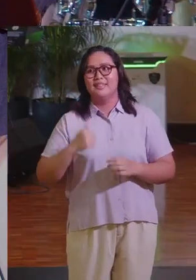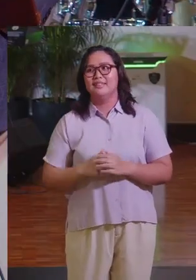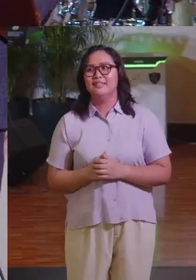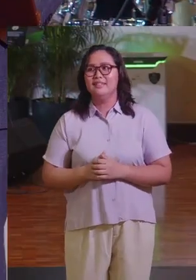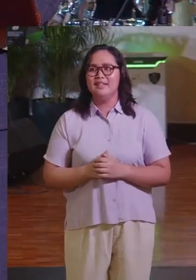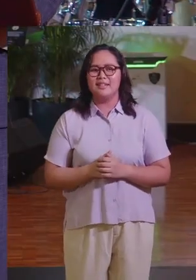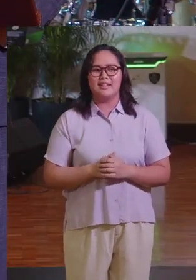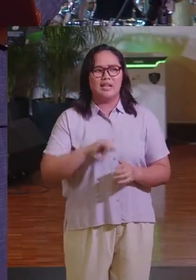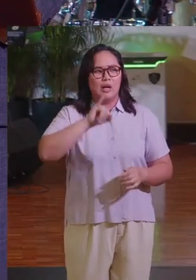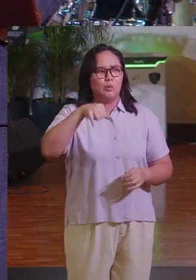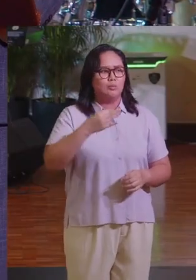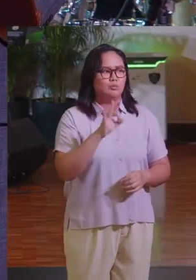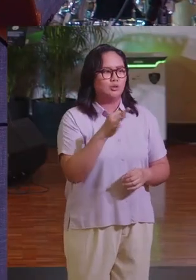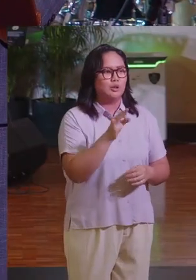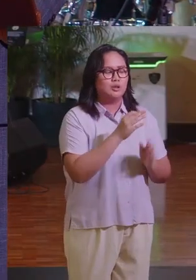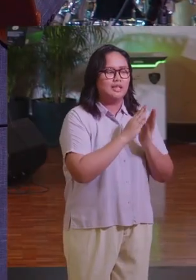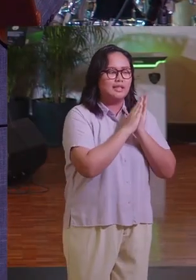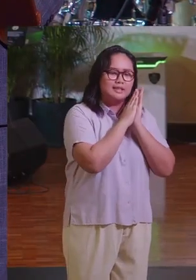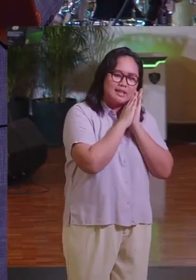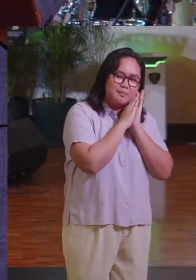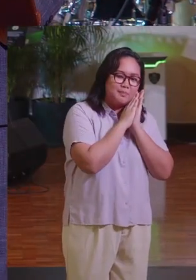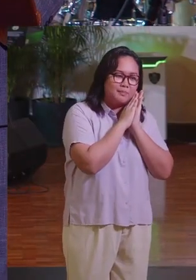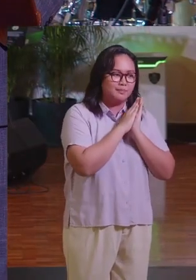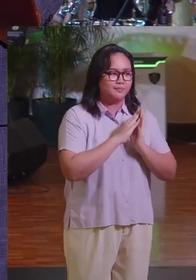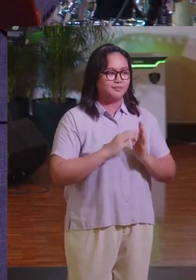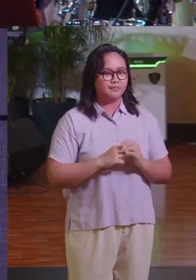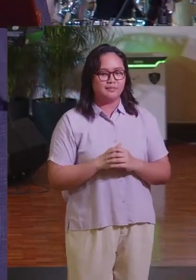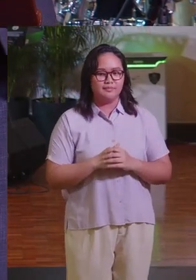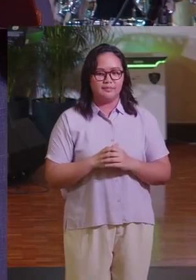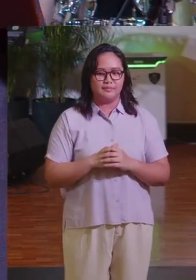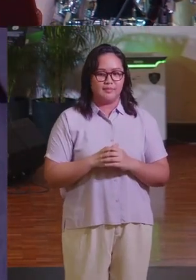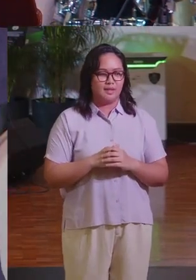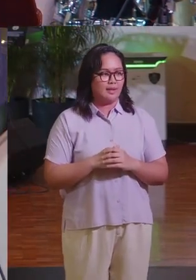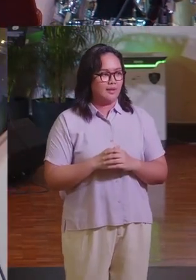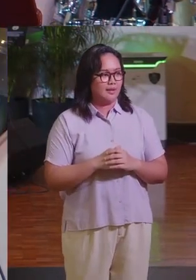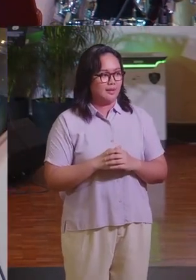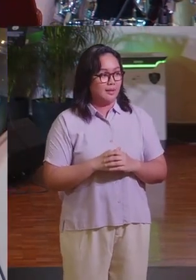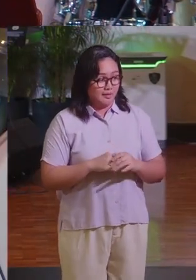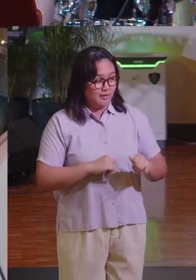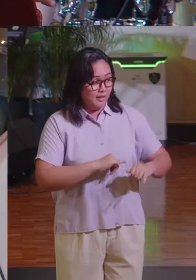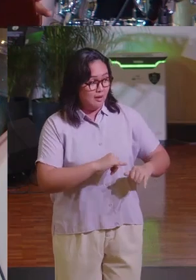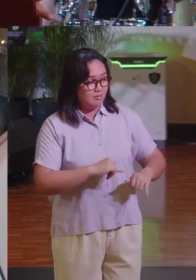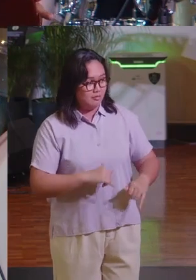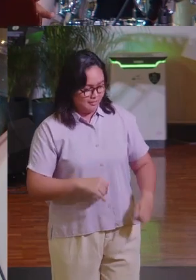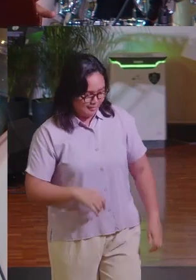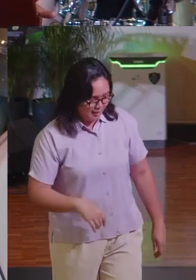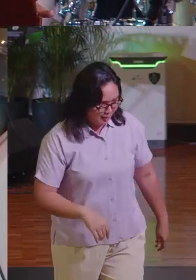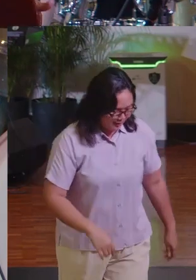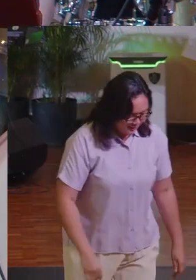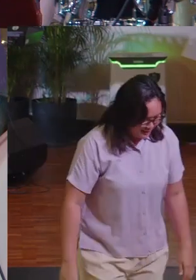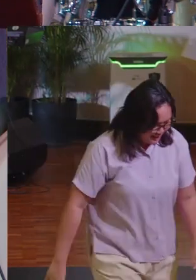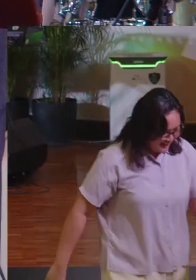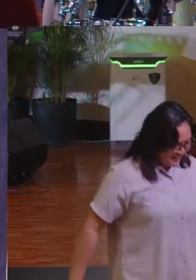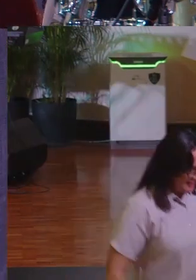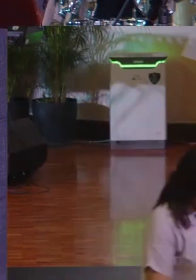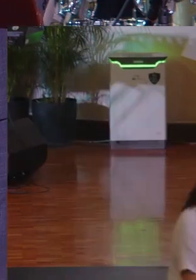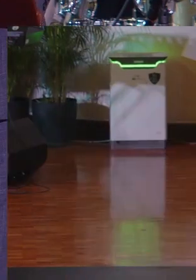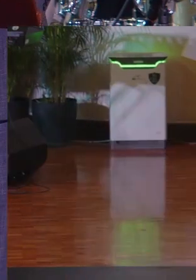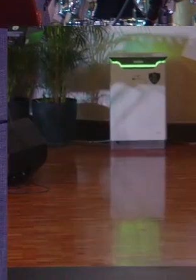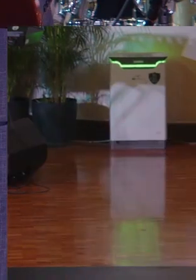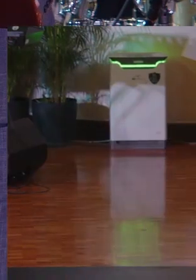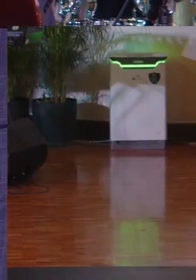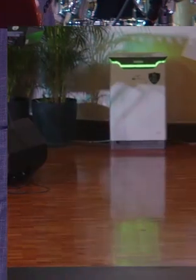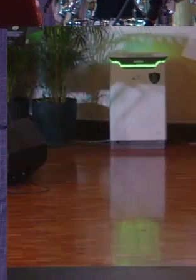Natutulog ang ating kaibigan na si Jonah. Wala po doon sa prayer meeting na inorganize siya ng